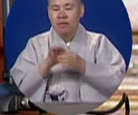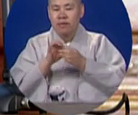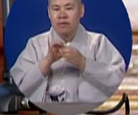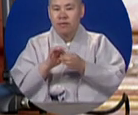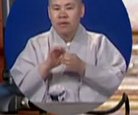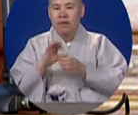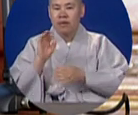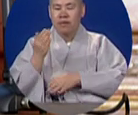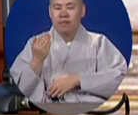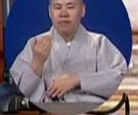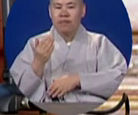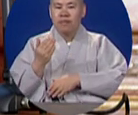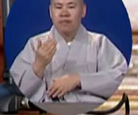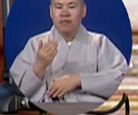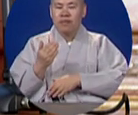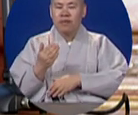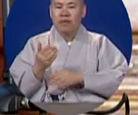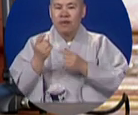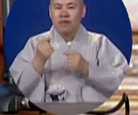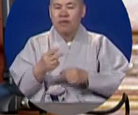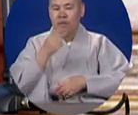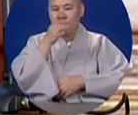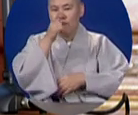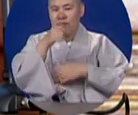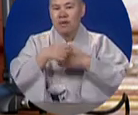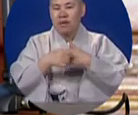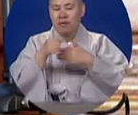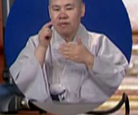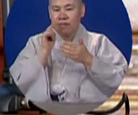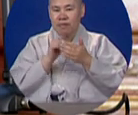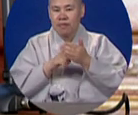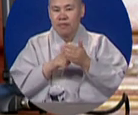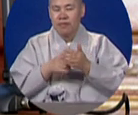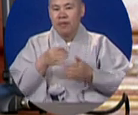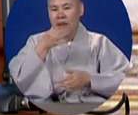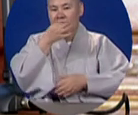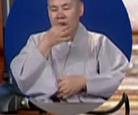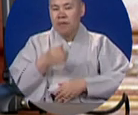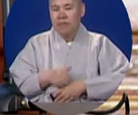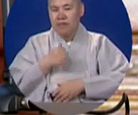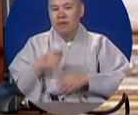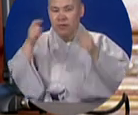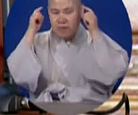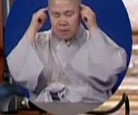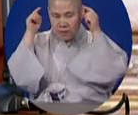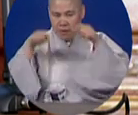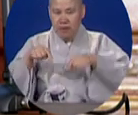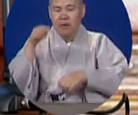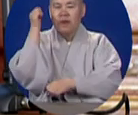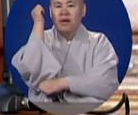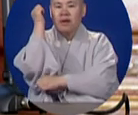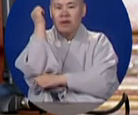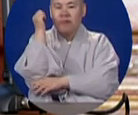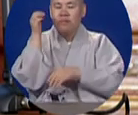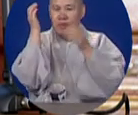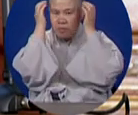그러니까 이게 중생심입니다 탐진치 이게 전부 근본번뇌예요